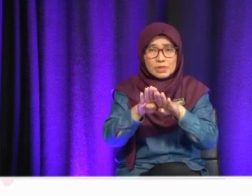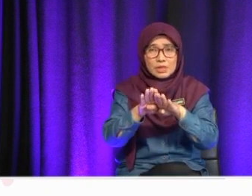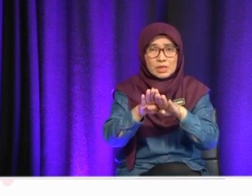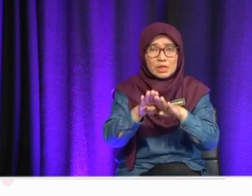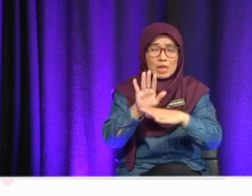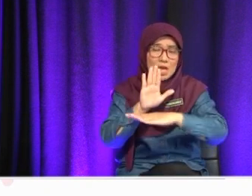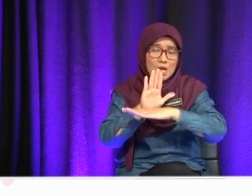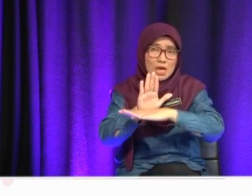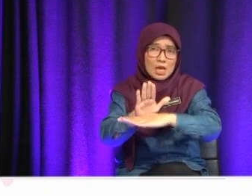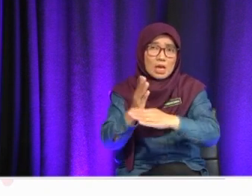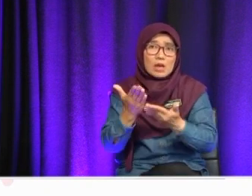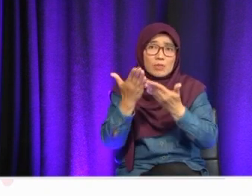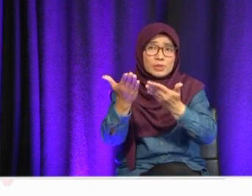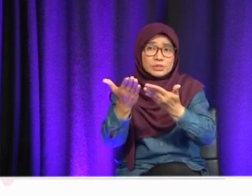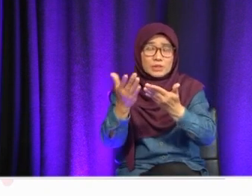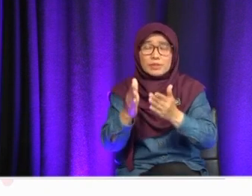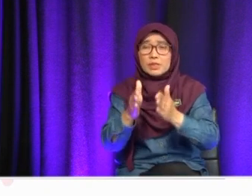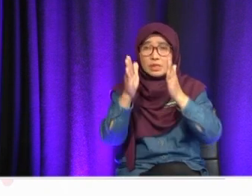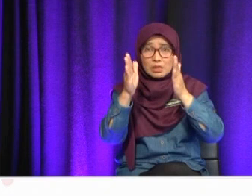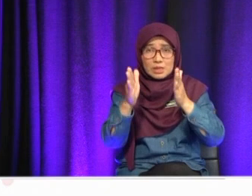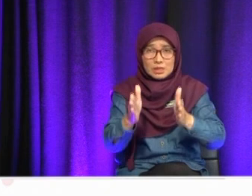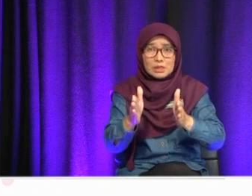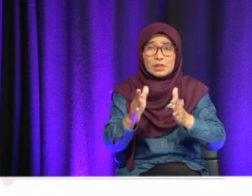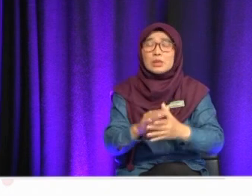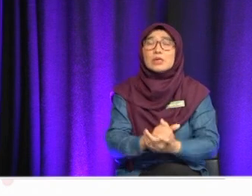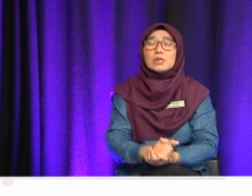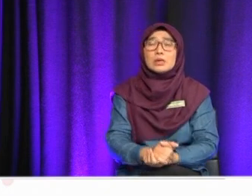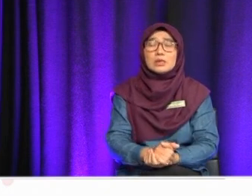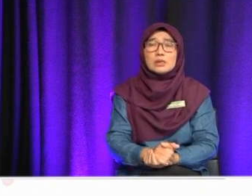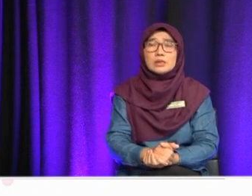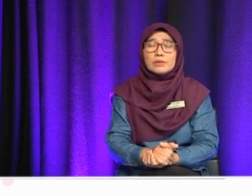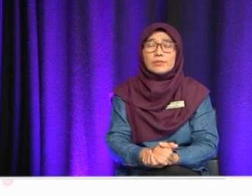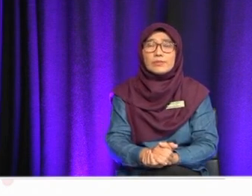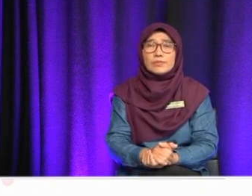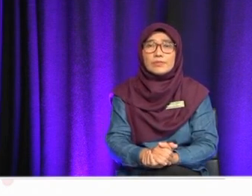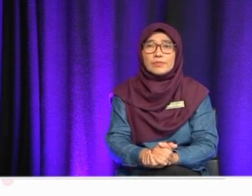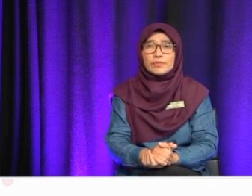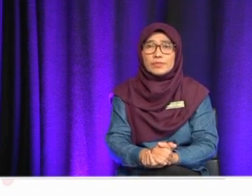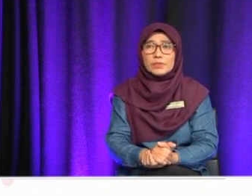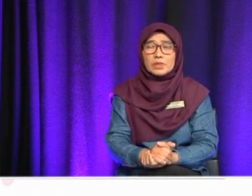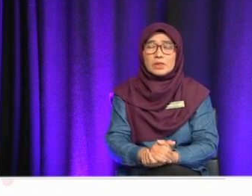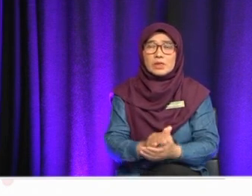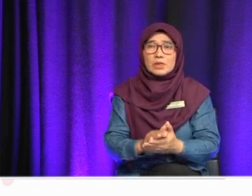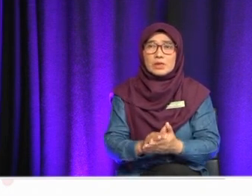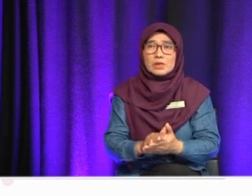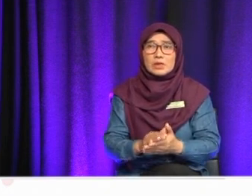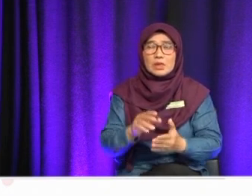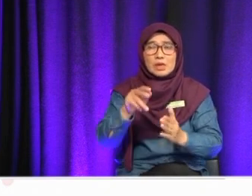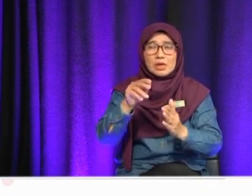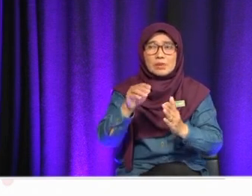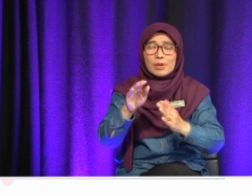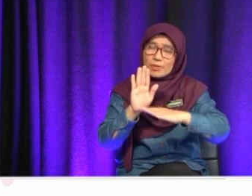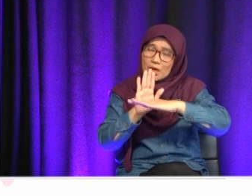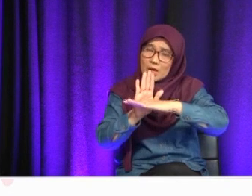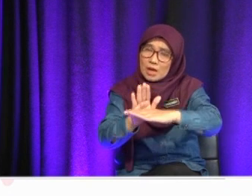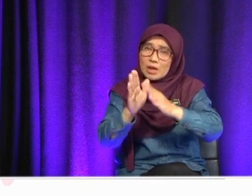dalam perjanjian antara penjamin dan pihak yang menerima jaminan, yang mana penjamin menerima tanggungjawab untuk menjelaskan